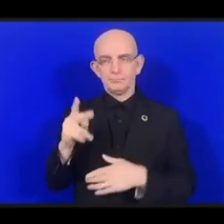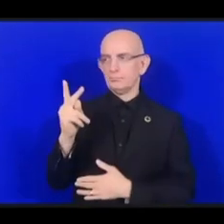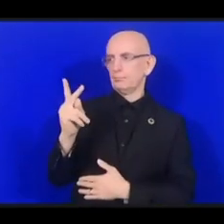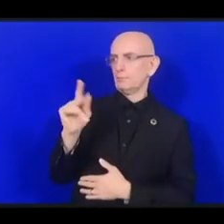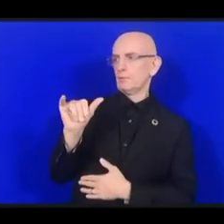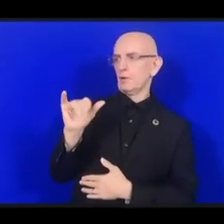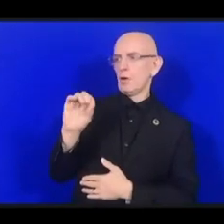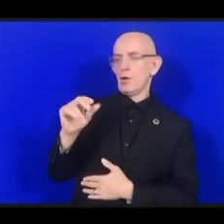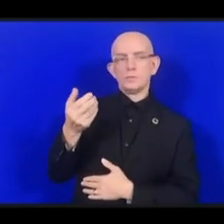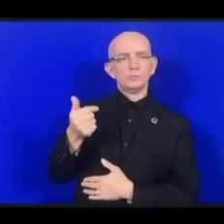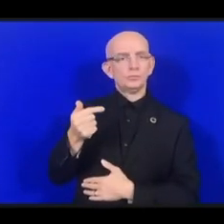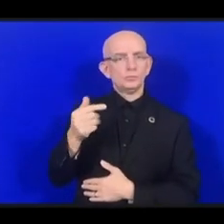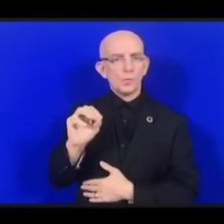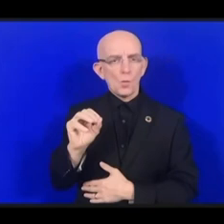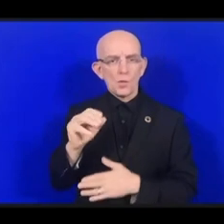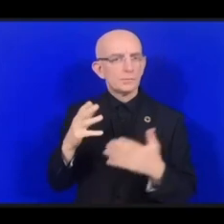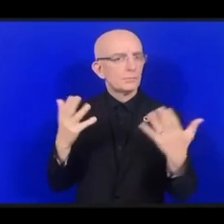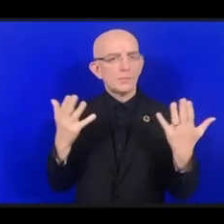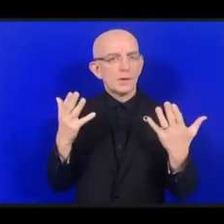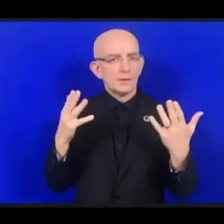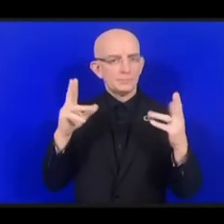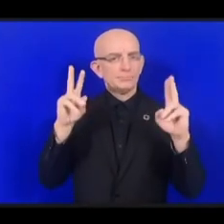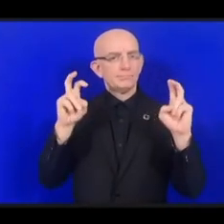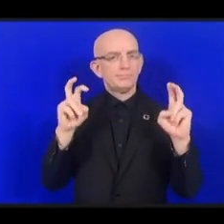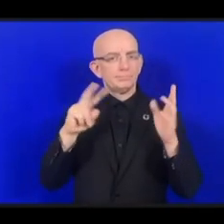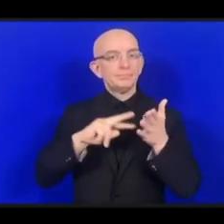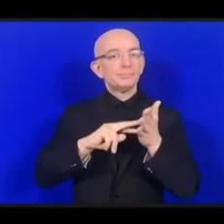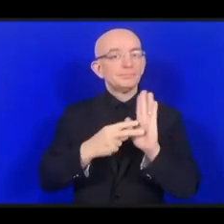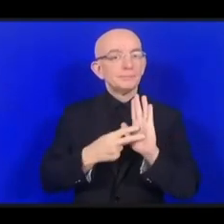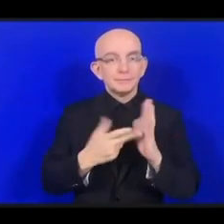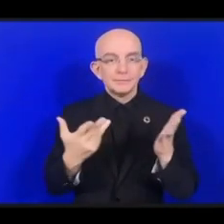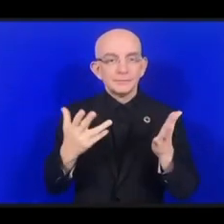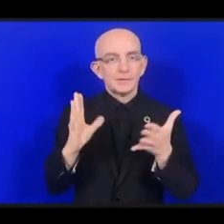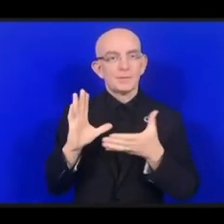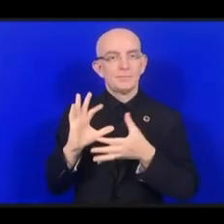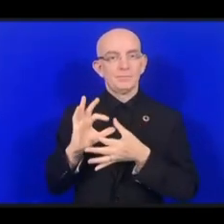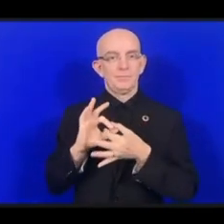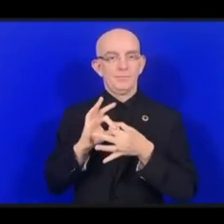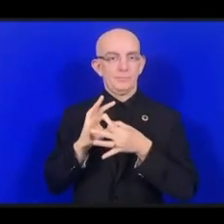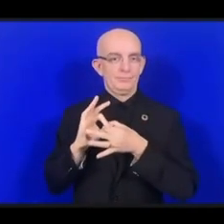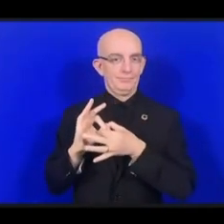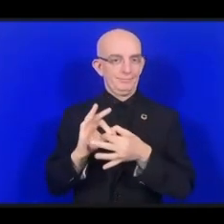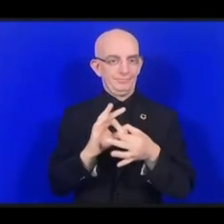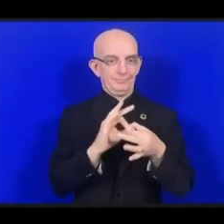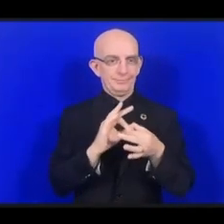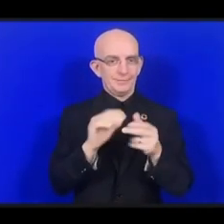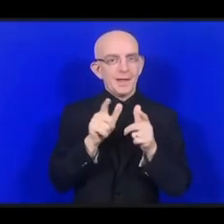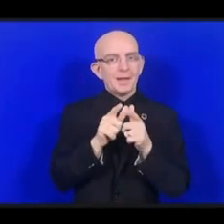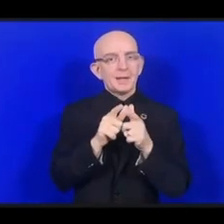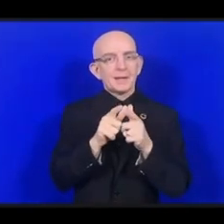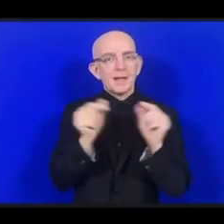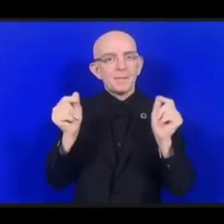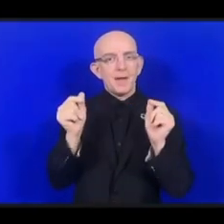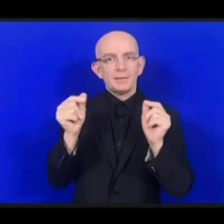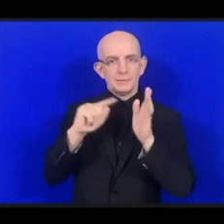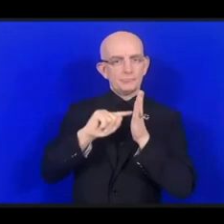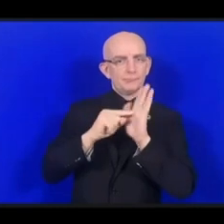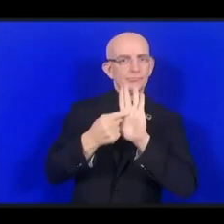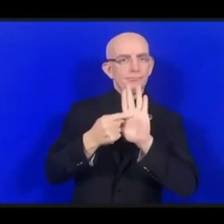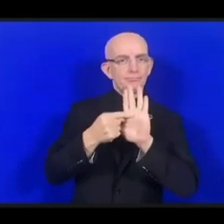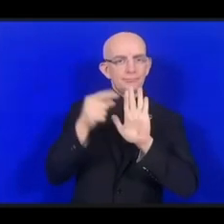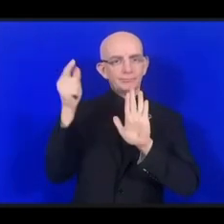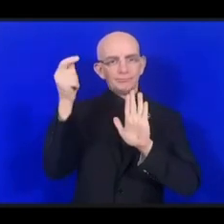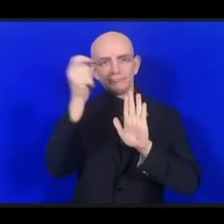الروابط يتكون حرف كنجي الياباني ل كيزونا من ايتو خيط وهان نصف